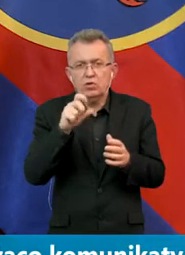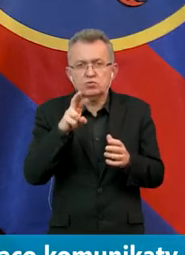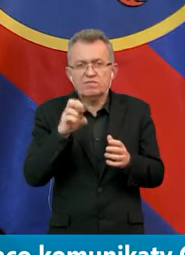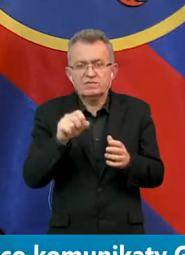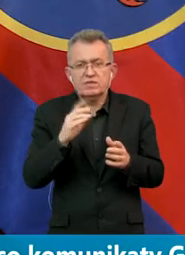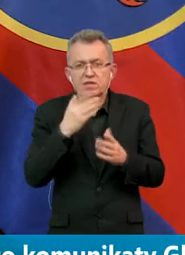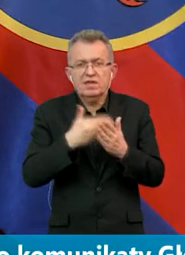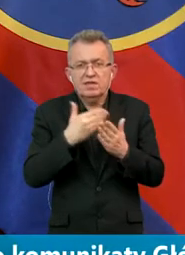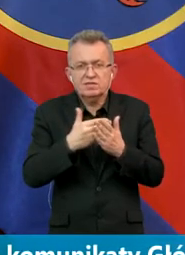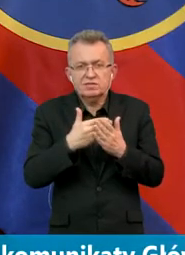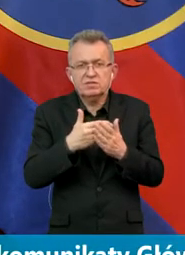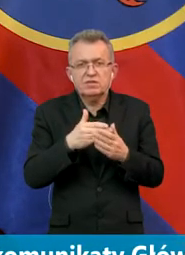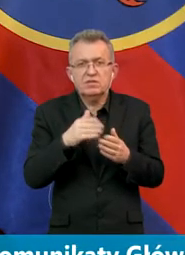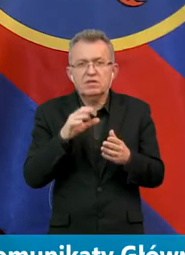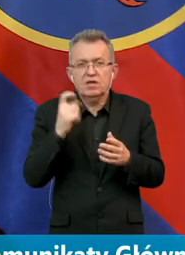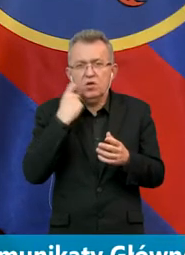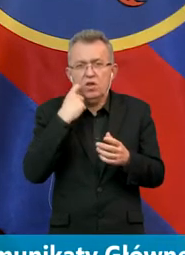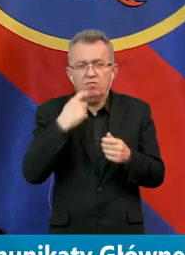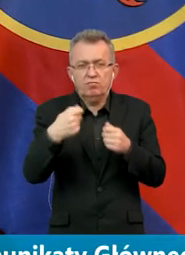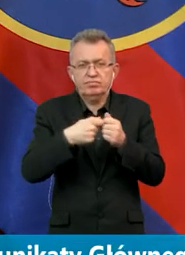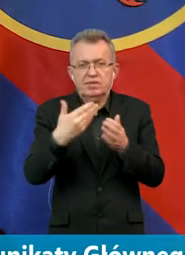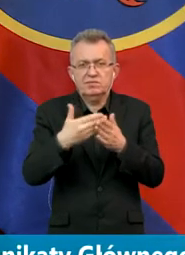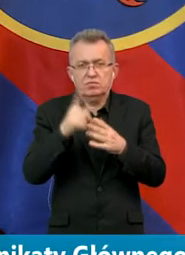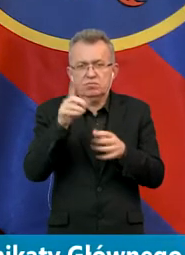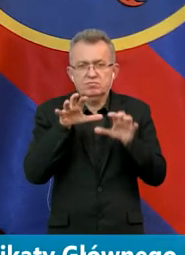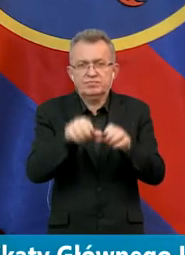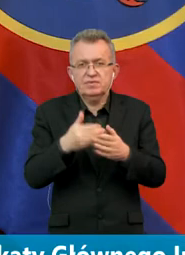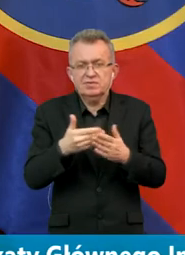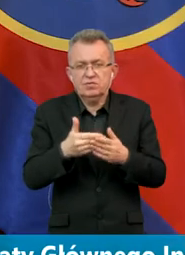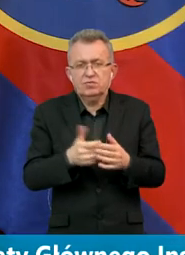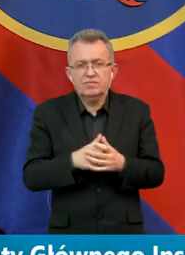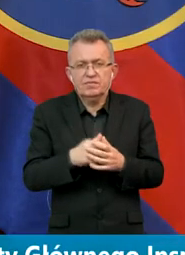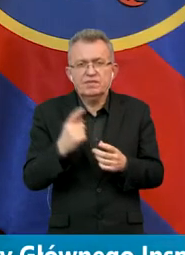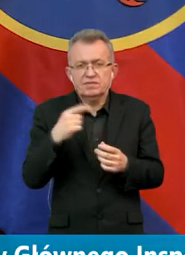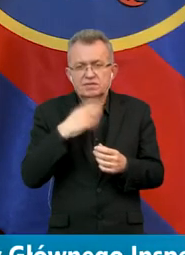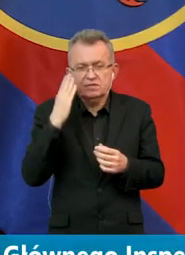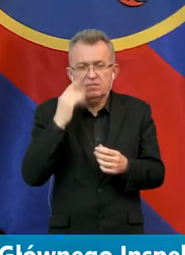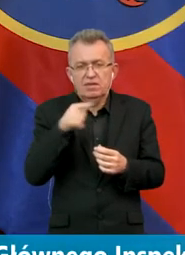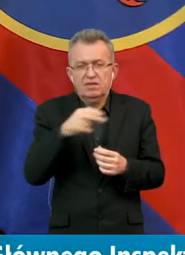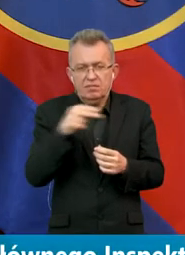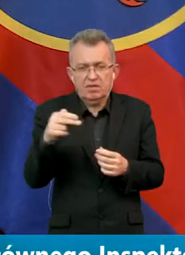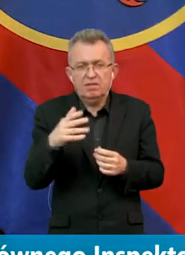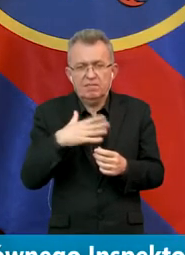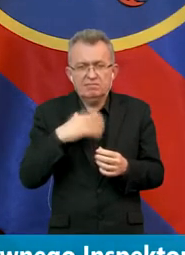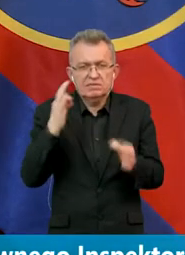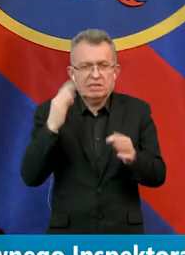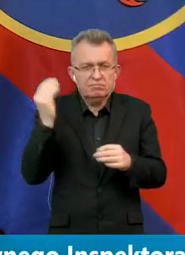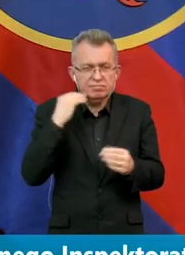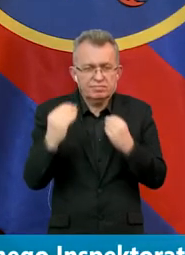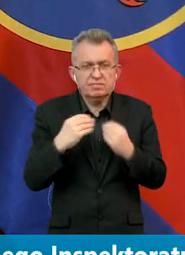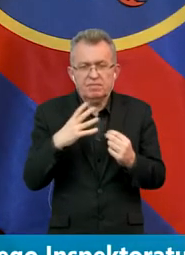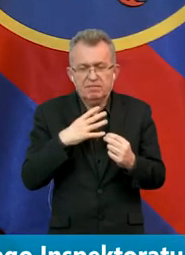o wyjaśnienie, dlaczego zajmować się tym gmina Goleniów. Pani Elizo, znam ten temat, mam takie sygnały.